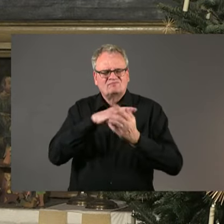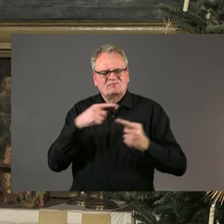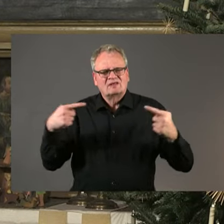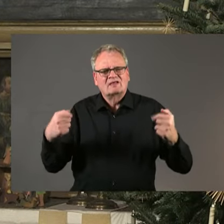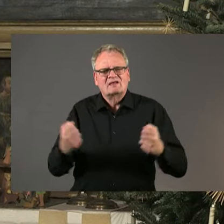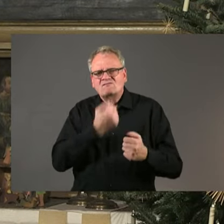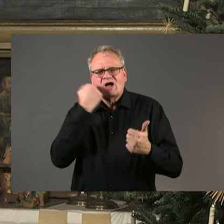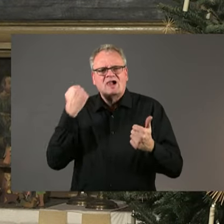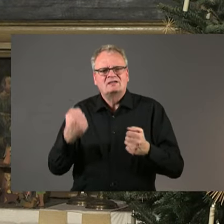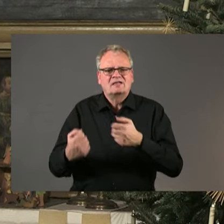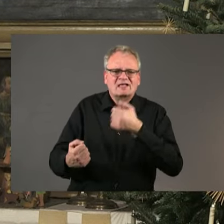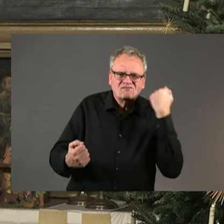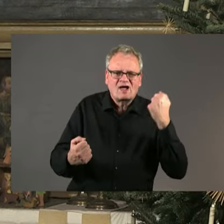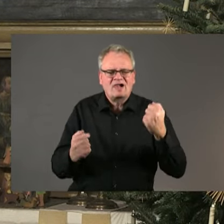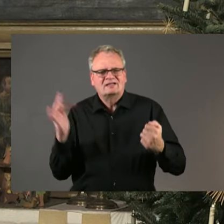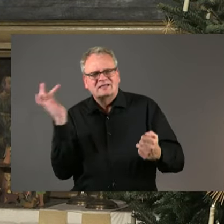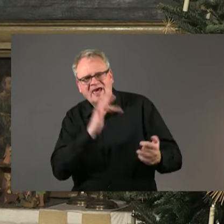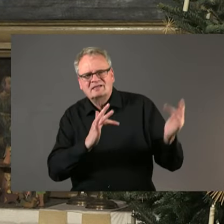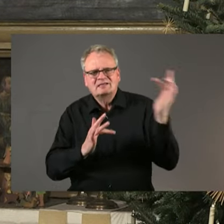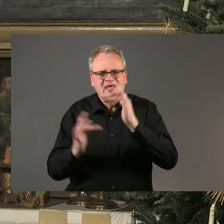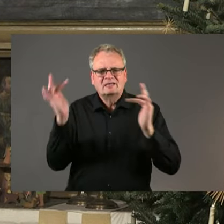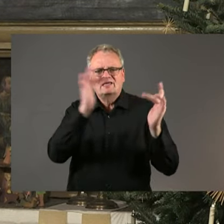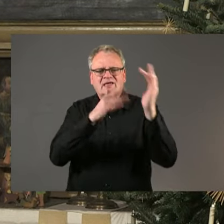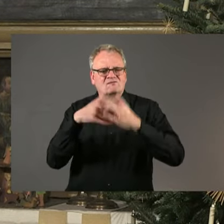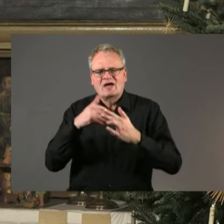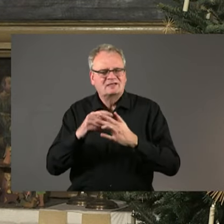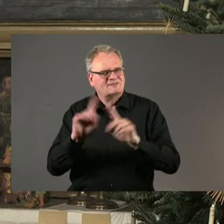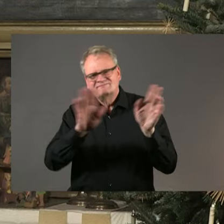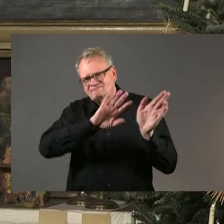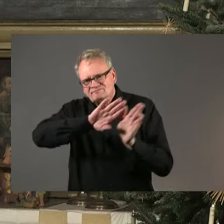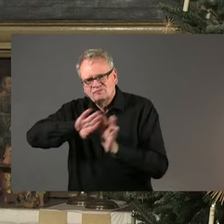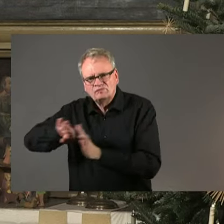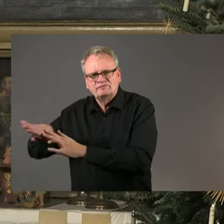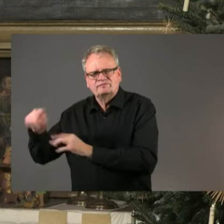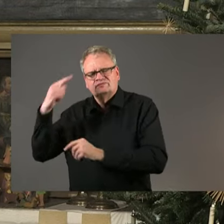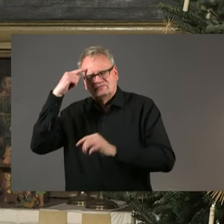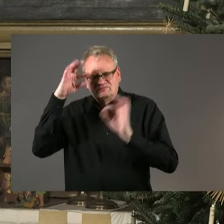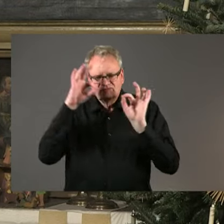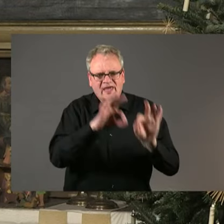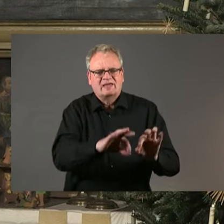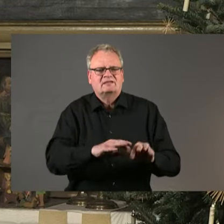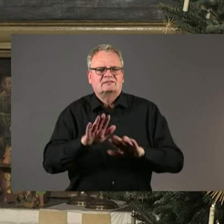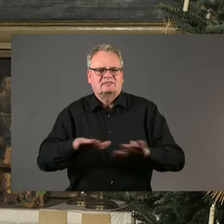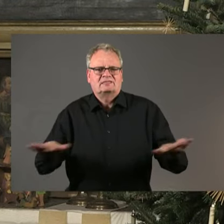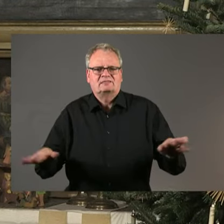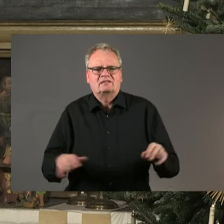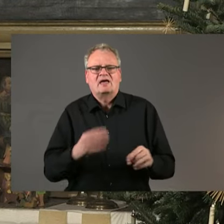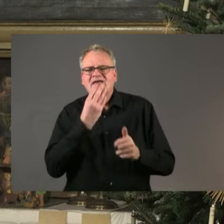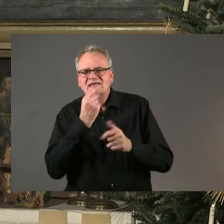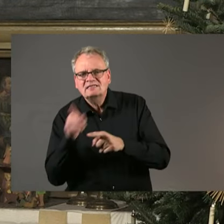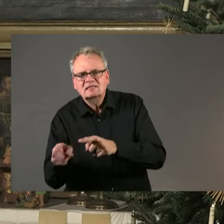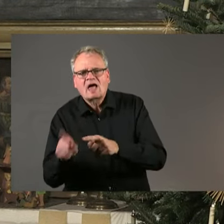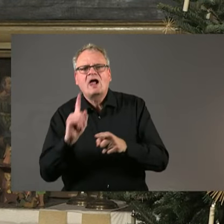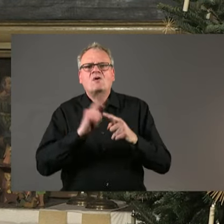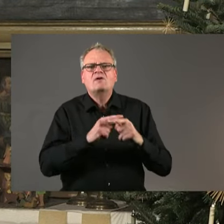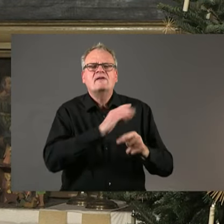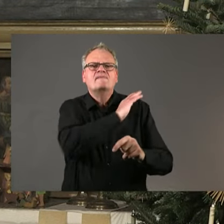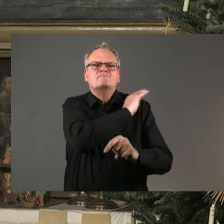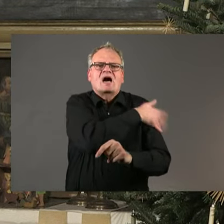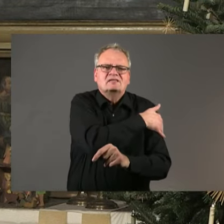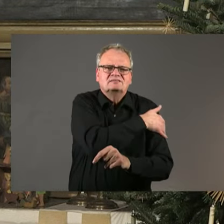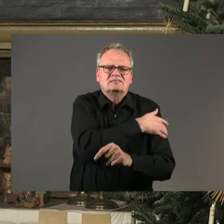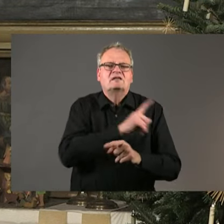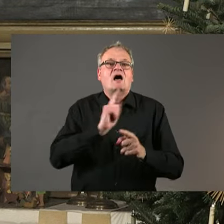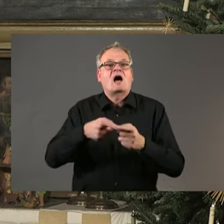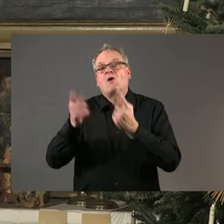enden, wenn ihr die Interessen der Kinder nach vorne stellt. In Palästina und in Israel, im